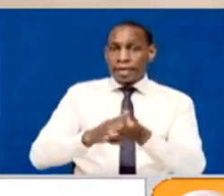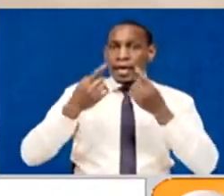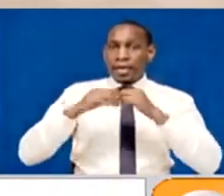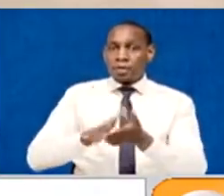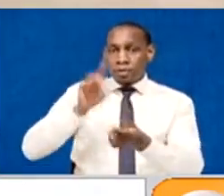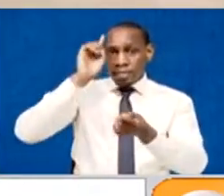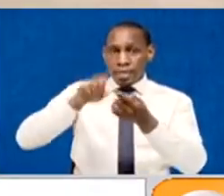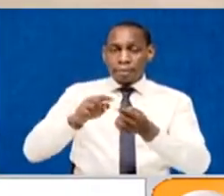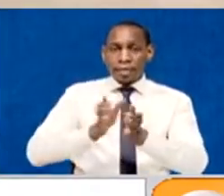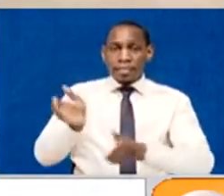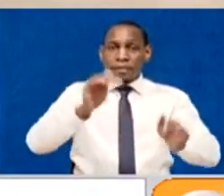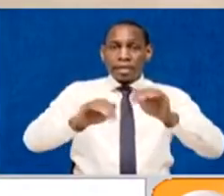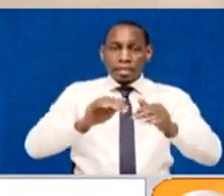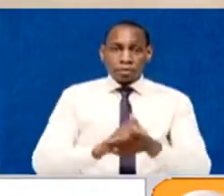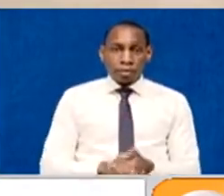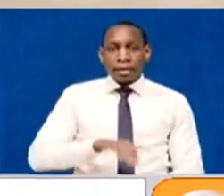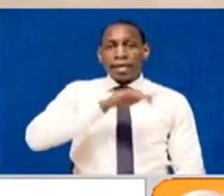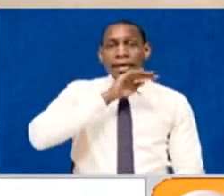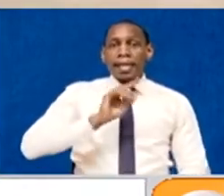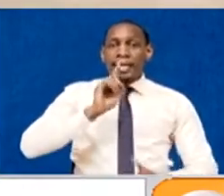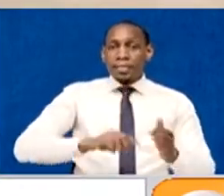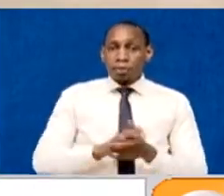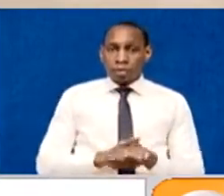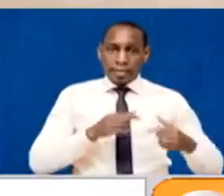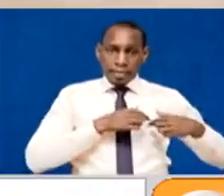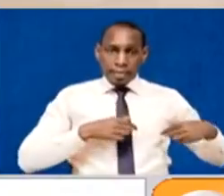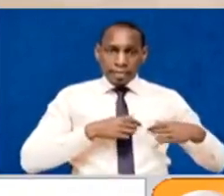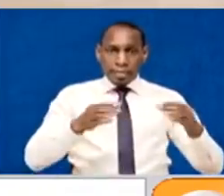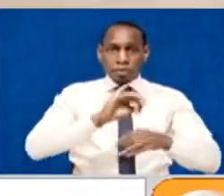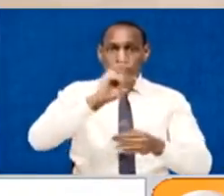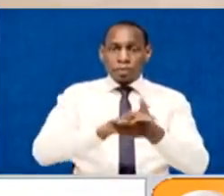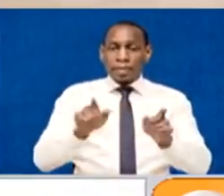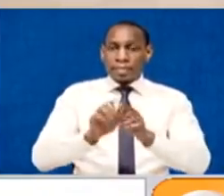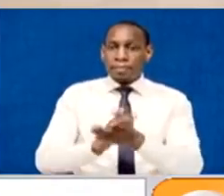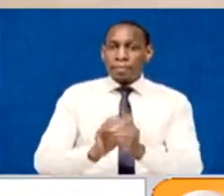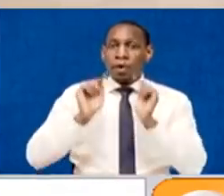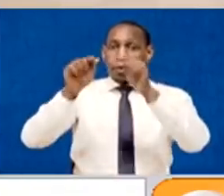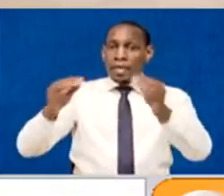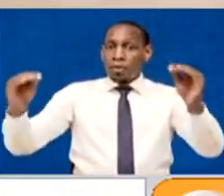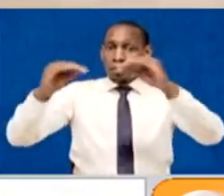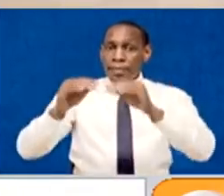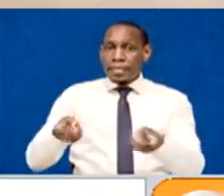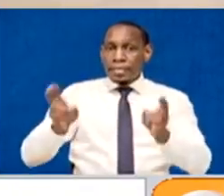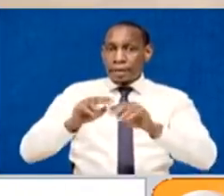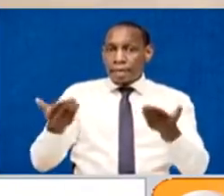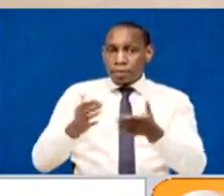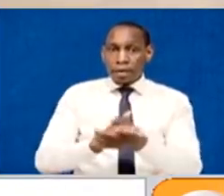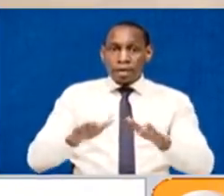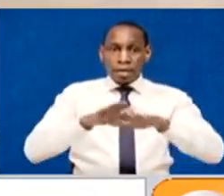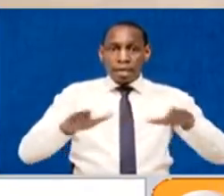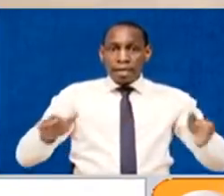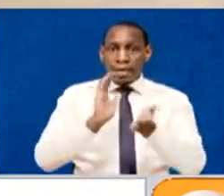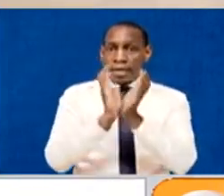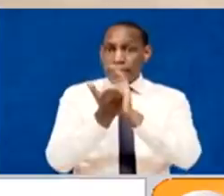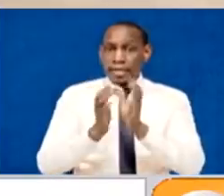yake kwenye uchaguzi mkuu mwaka ujao. Raila anasema kuwa wajumbe wa chama cha Jubilee pia watahudhuria mkutano huo utakaofanyika katika uwanja